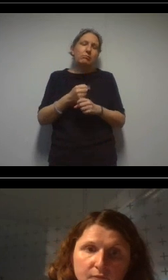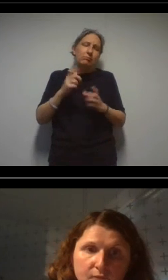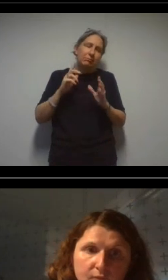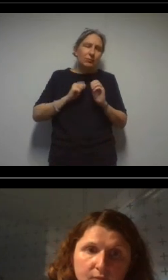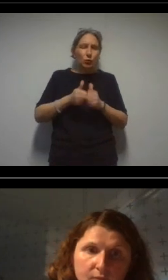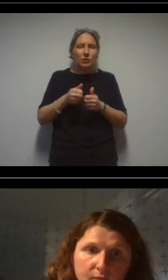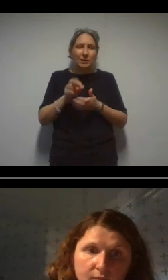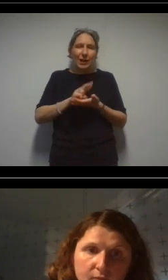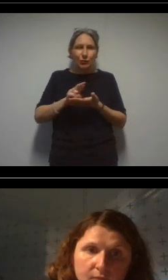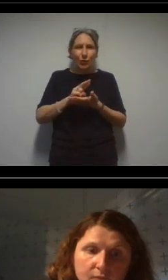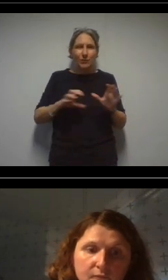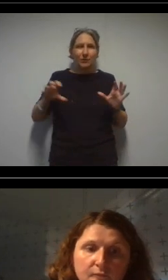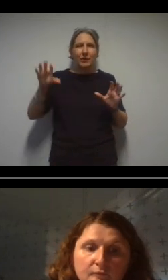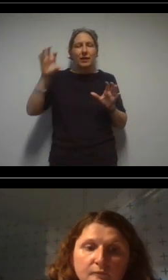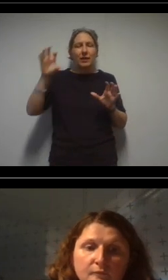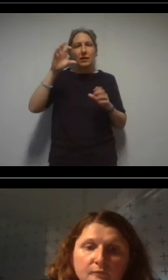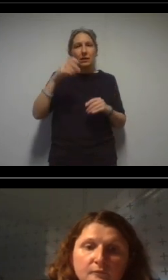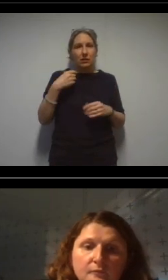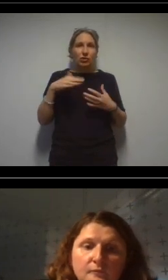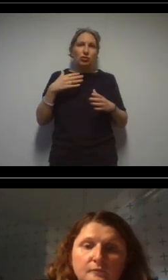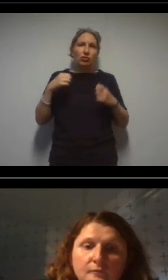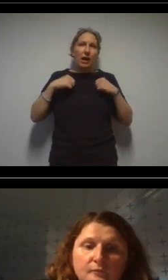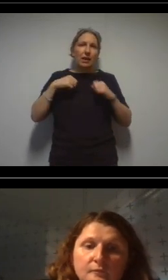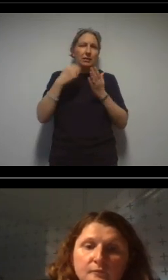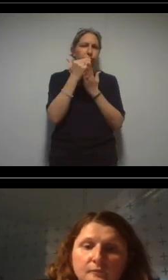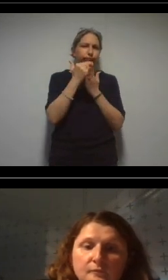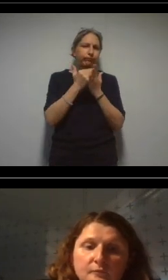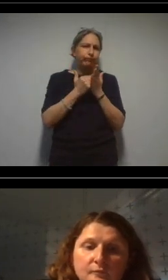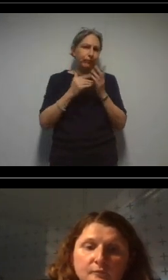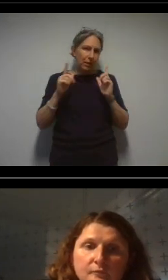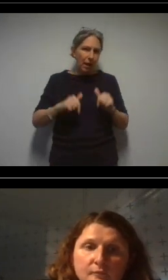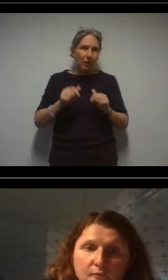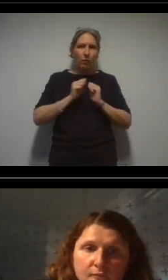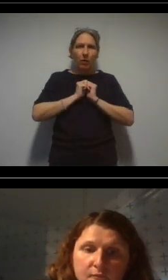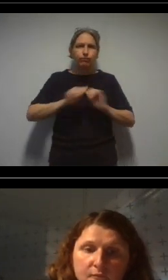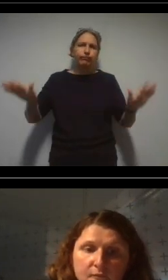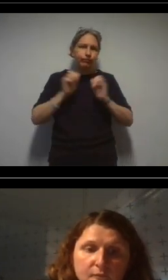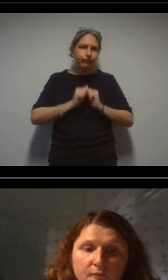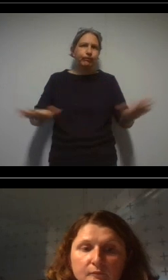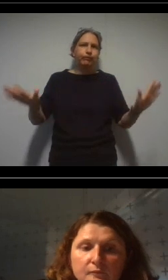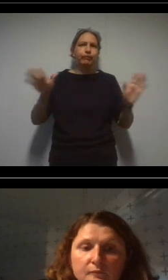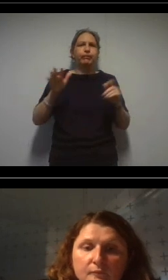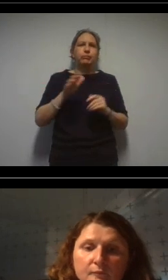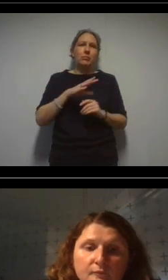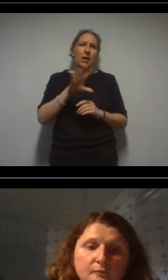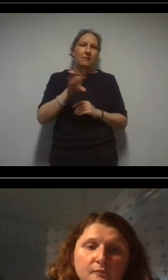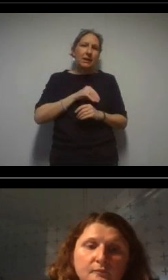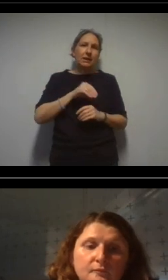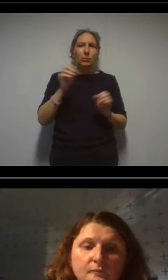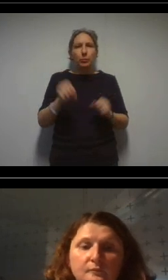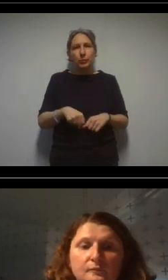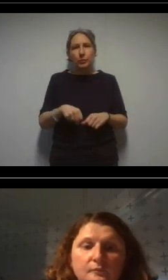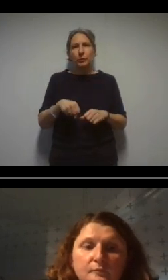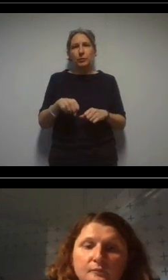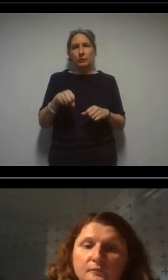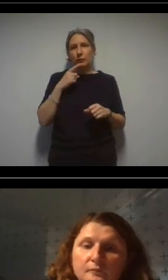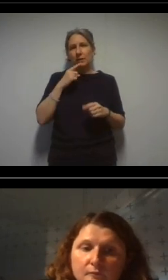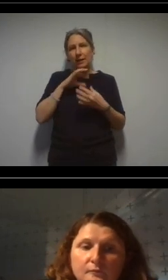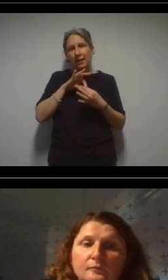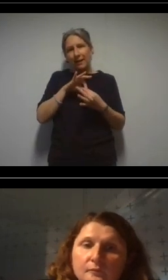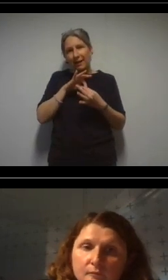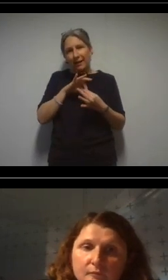va avoir aussi un carnet d'adresses de gens qui veulent recevoir nos invitations. Donc, sur les territoires, on a des liens aussi très particuliers